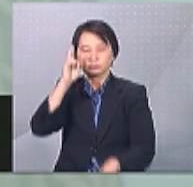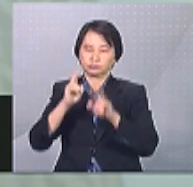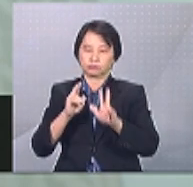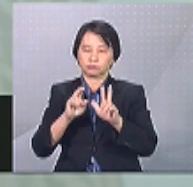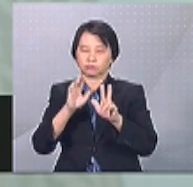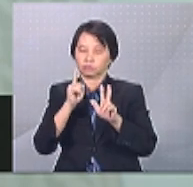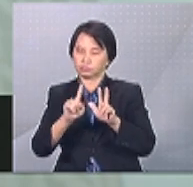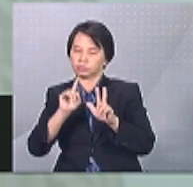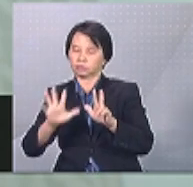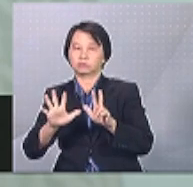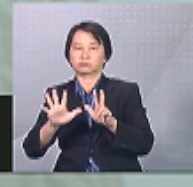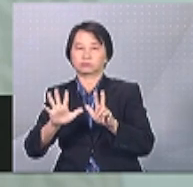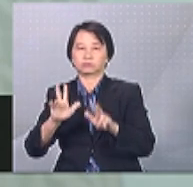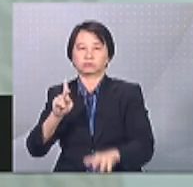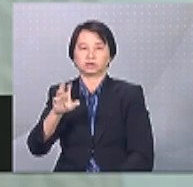315 kes.